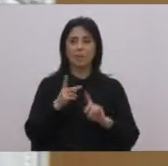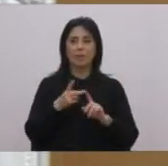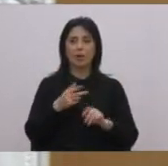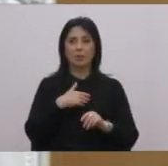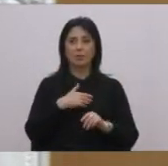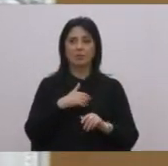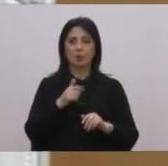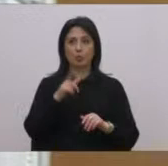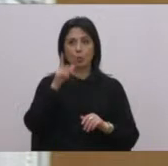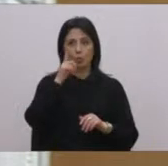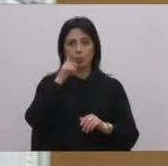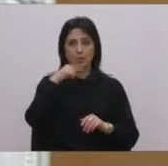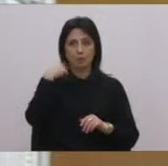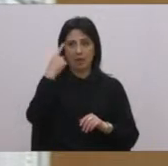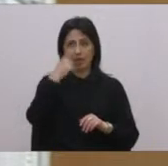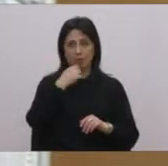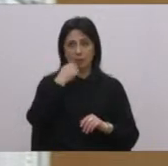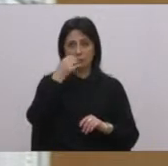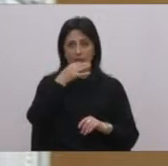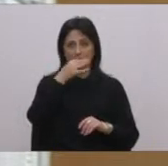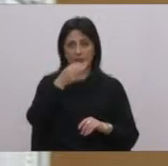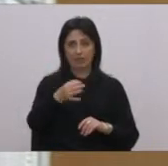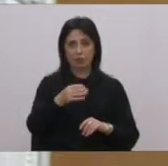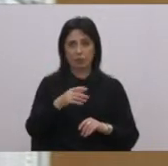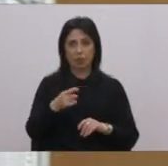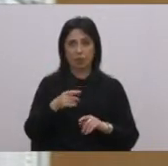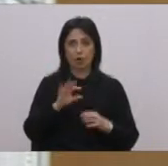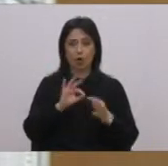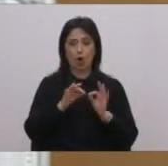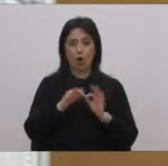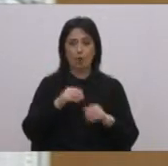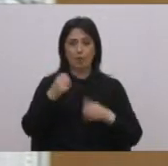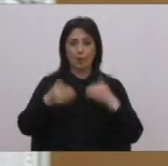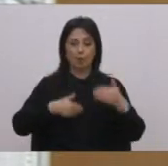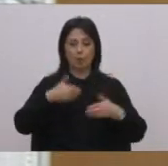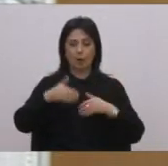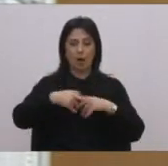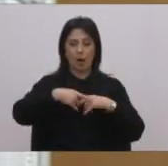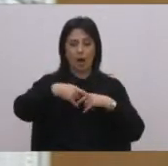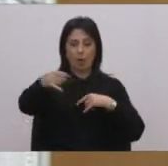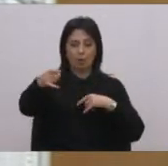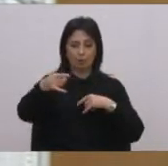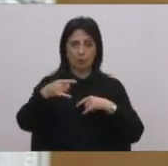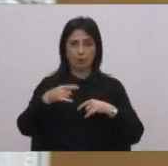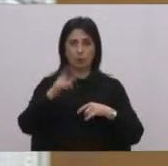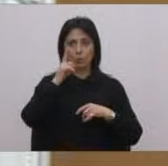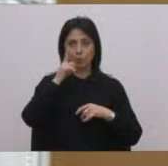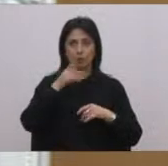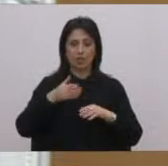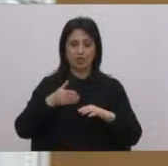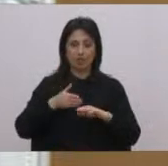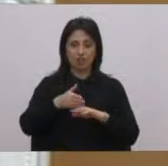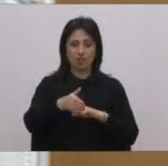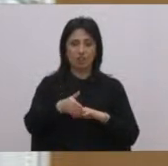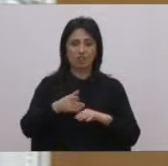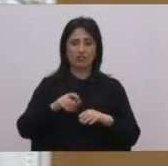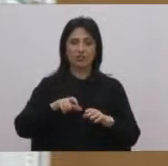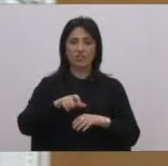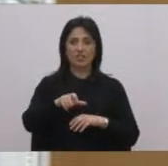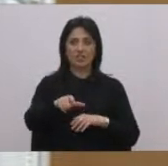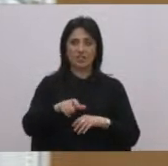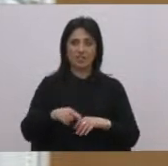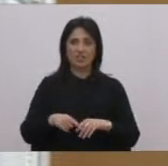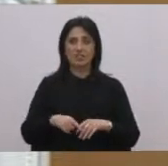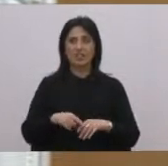მეორე მინდა როგორც ქუთაისის მაჟორიტარს მადლობა გითხრათ ოლიმპიური აუზისთვის, Kutaisis, șesasculele gzis, grăcodebuli